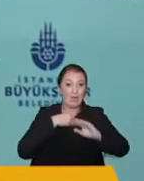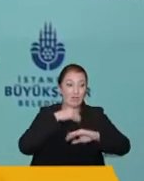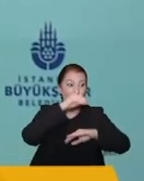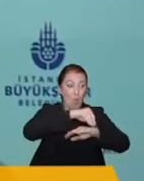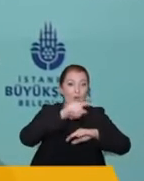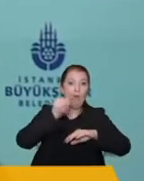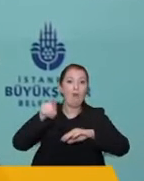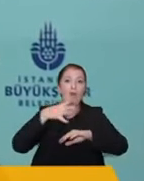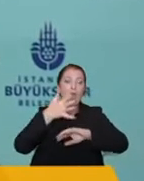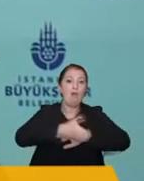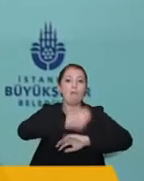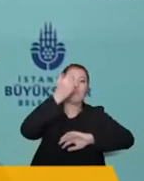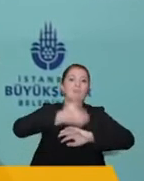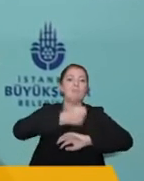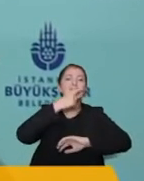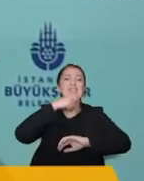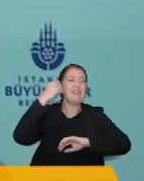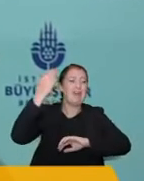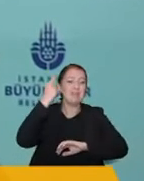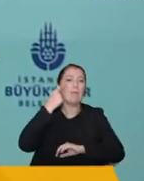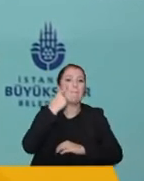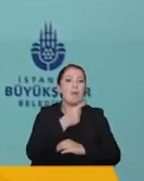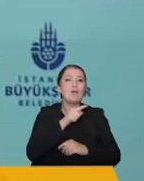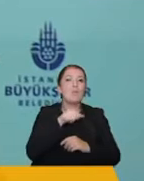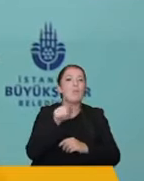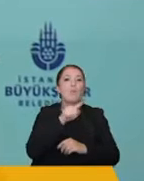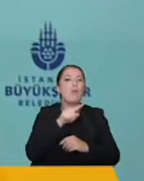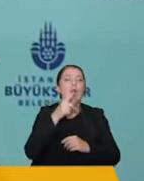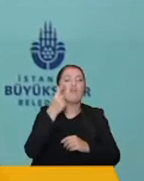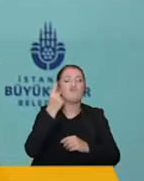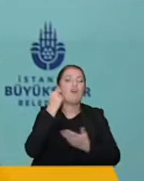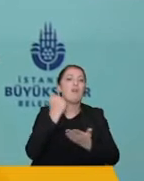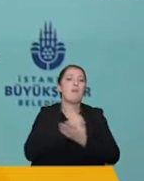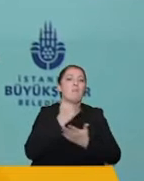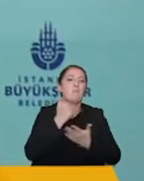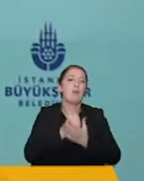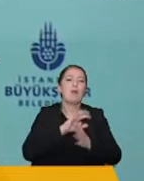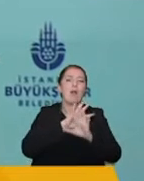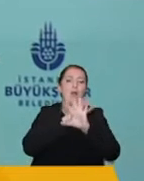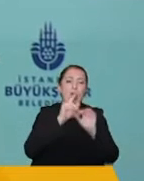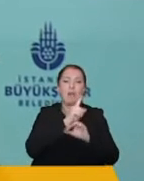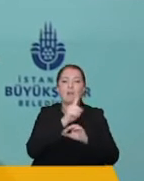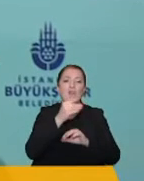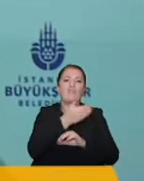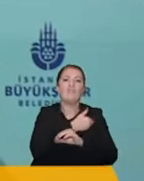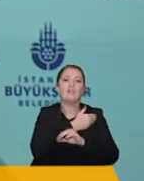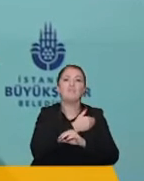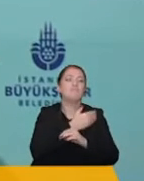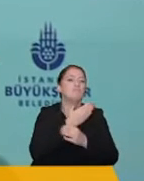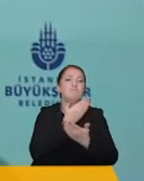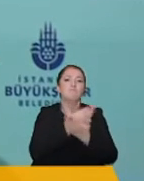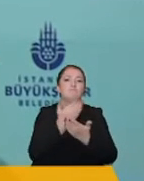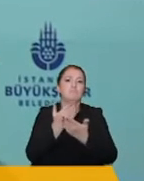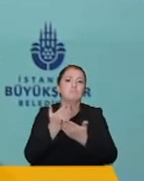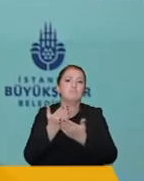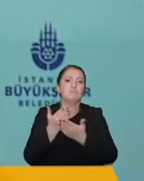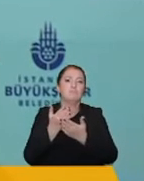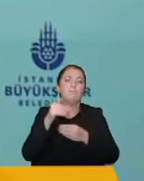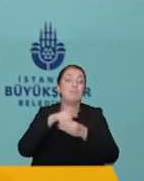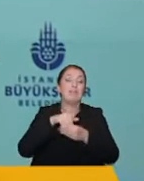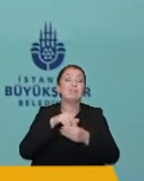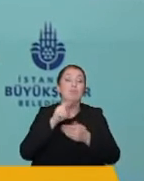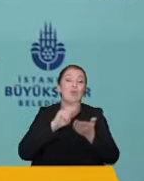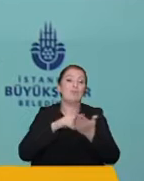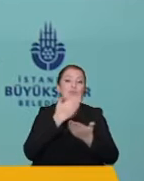koparttırıyorlar. Geçmişe gidersek bunları belgeleriyle her bir vatandaşımın önüne koyarım. Bedsuyumuzun